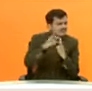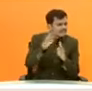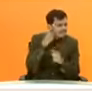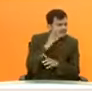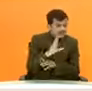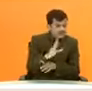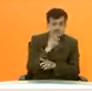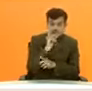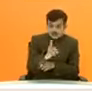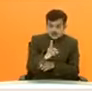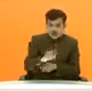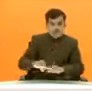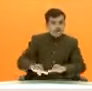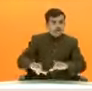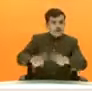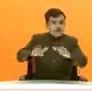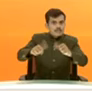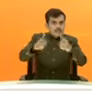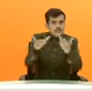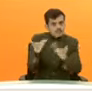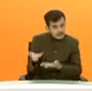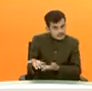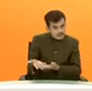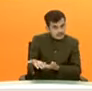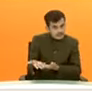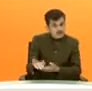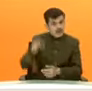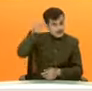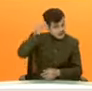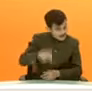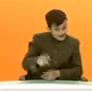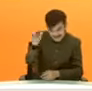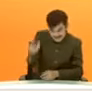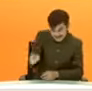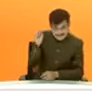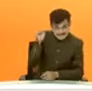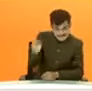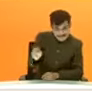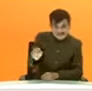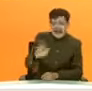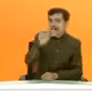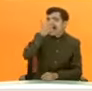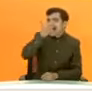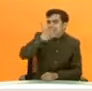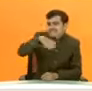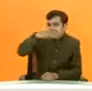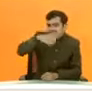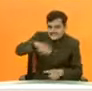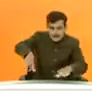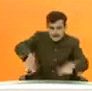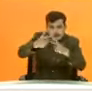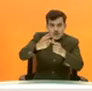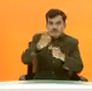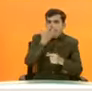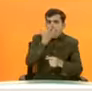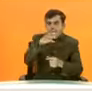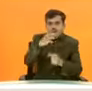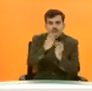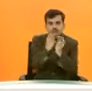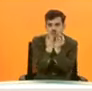उन्हें इसमें सफलता भी मिल गई। आज उनके लगाए सेब के पेड़ों पर काफी मात्रा में सेब उगते